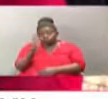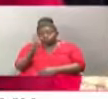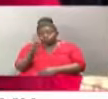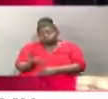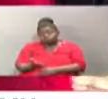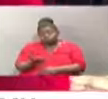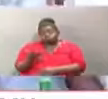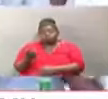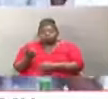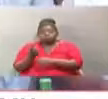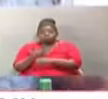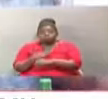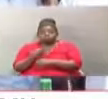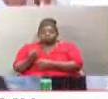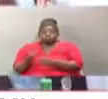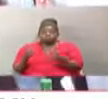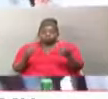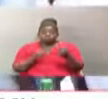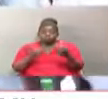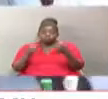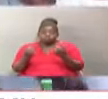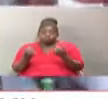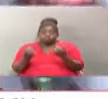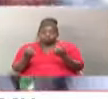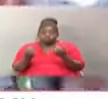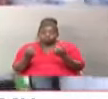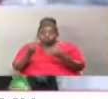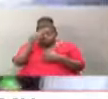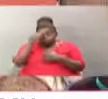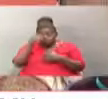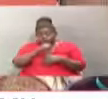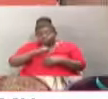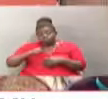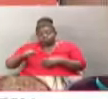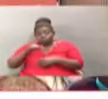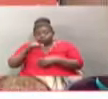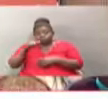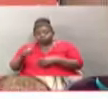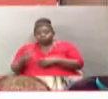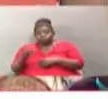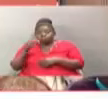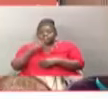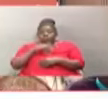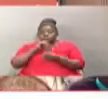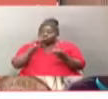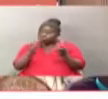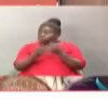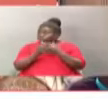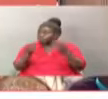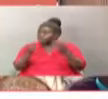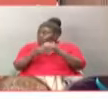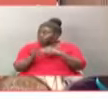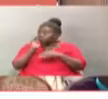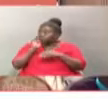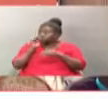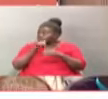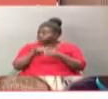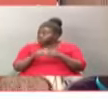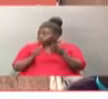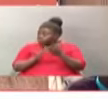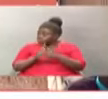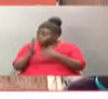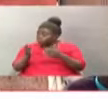w'abasiraamu bakiso avumidde abasiraamu abajemesa abalalam bobo yaga okutereeza embeera yonna gibeere musibe guli